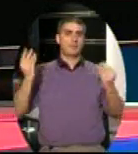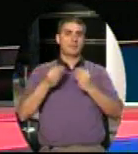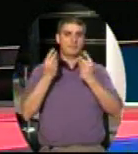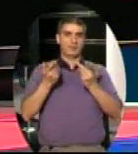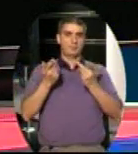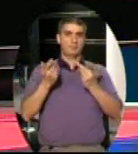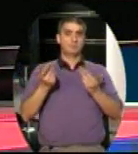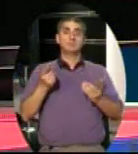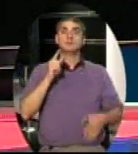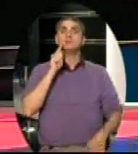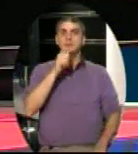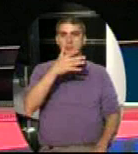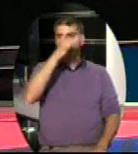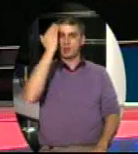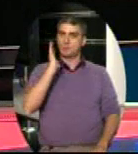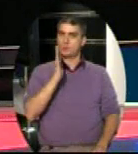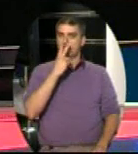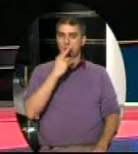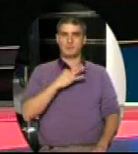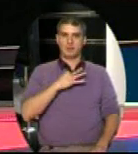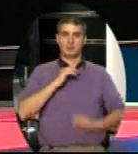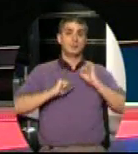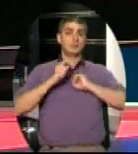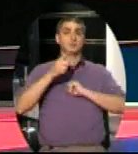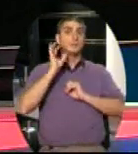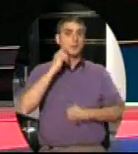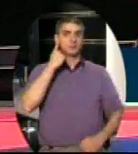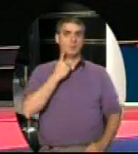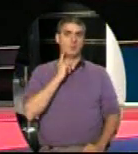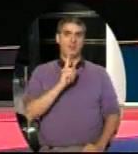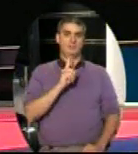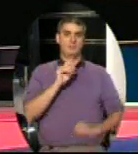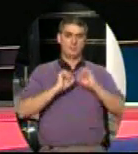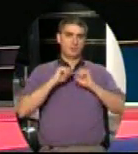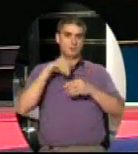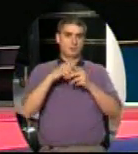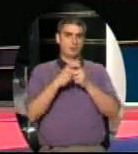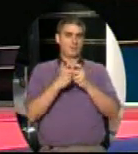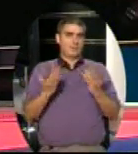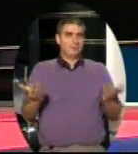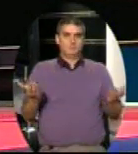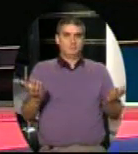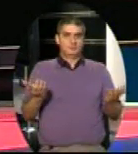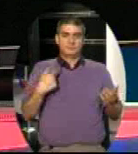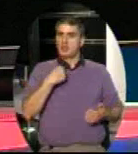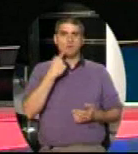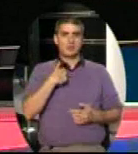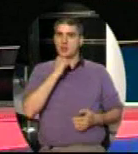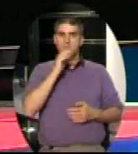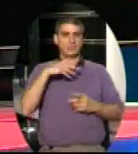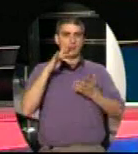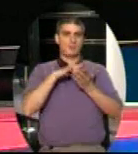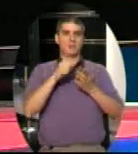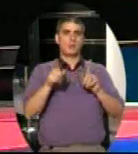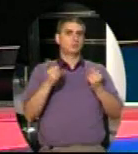מהעקב ומהגורן, וזה חמור מאוד בעיניי בהתנהלות, עזוב רגע פלילית, בהתנהלות בתוך מפלגה, לא הייתי אומר, רוצה להיות במקום